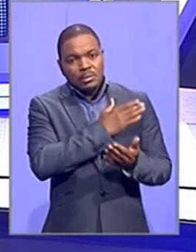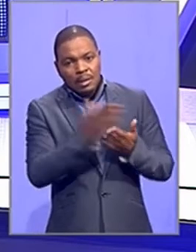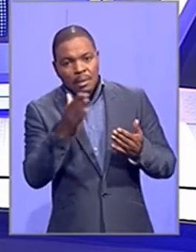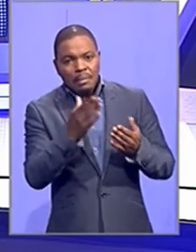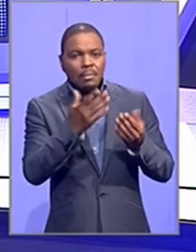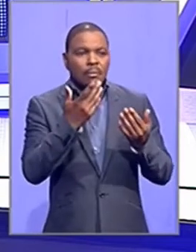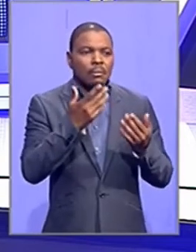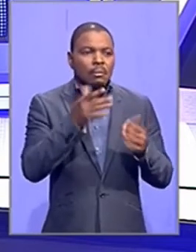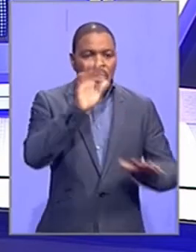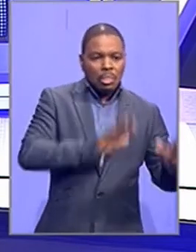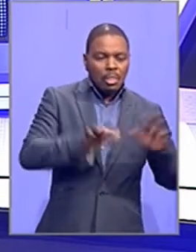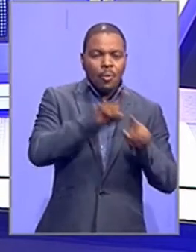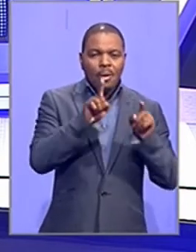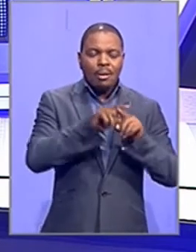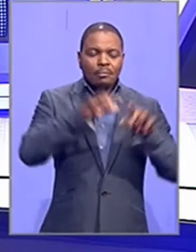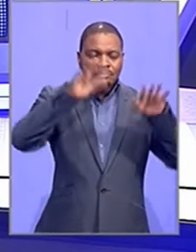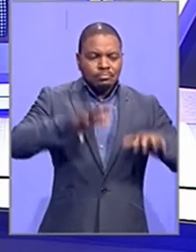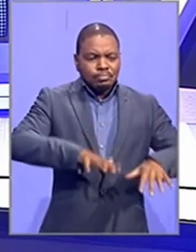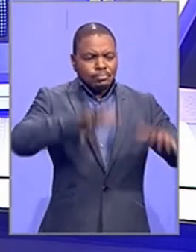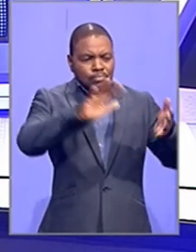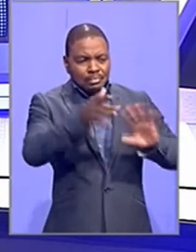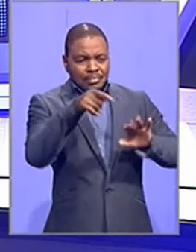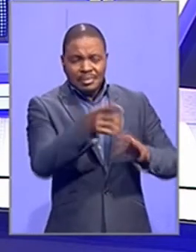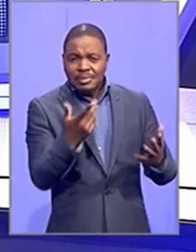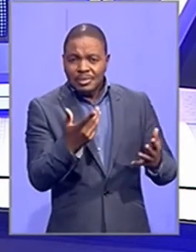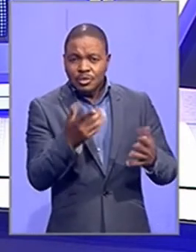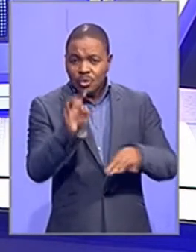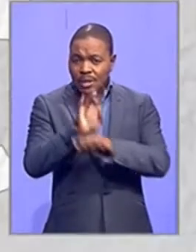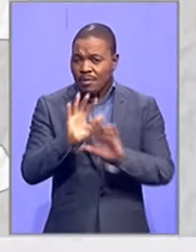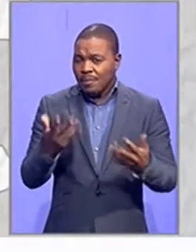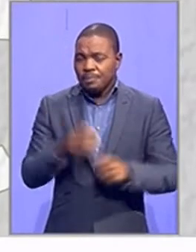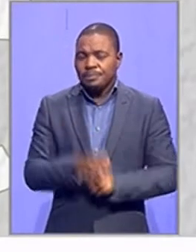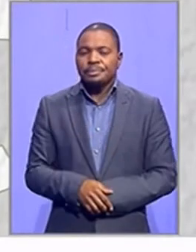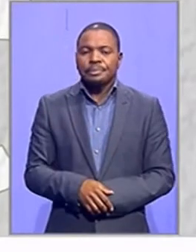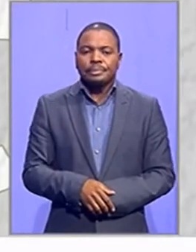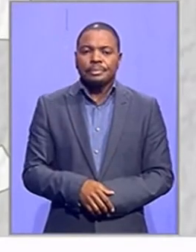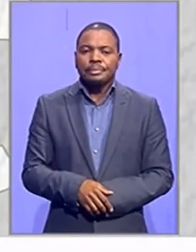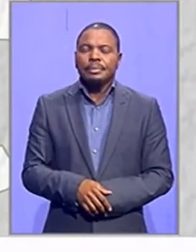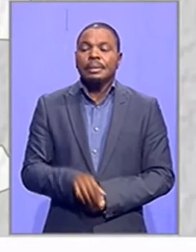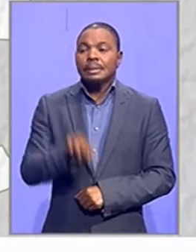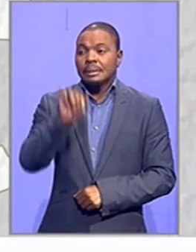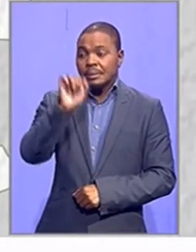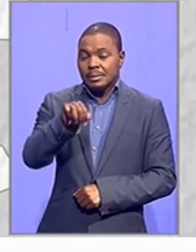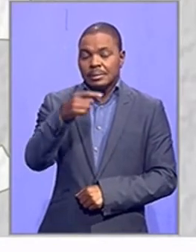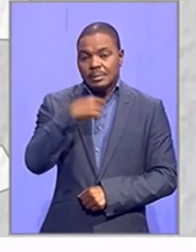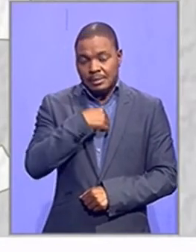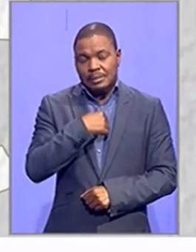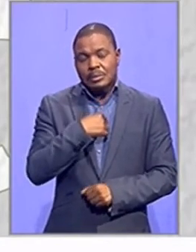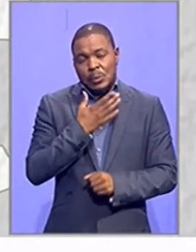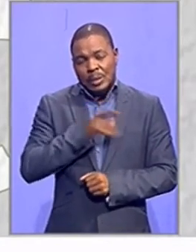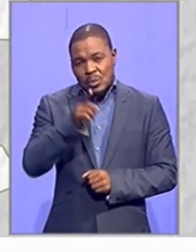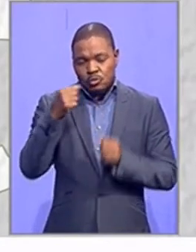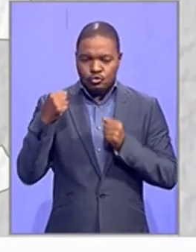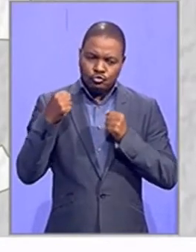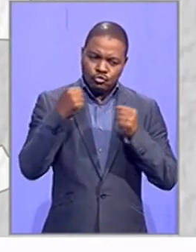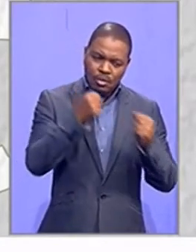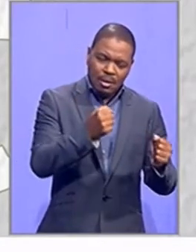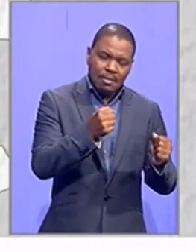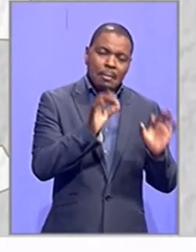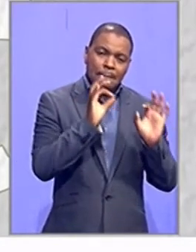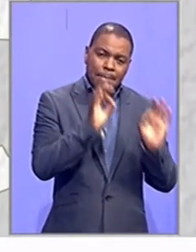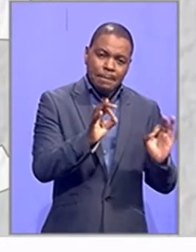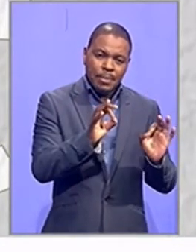tseo di amilweng ke merwalela mo pakeng eno? Mono ka nnete re batho ba tsamaya hantle